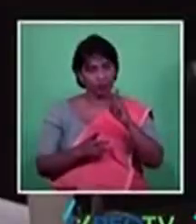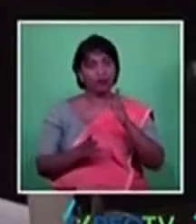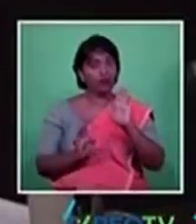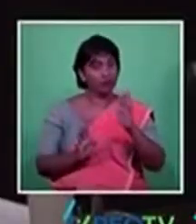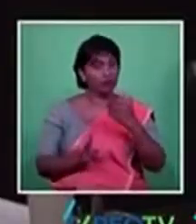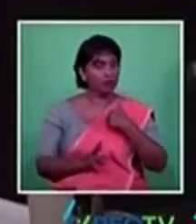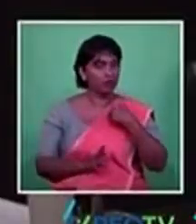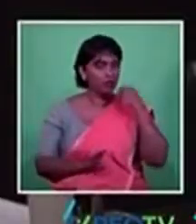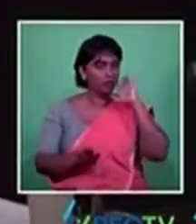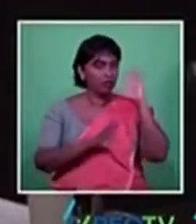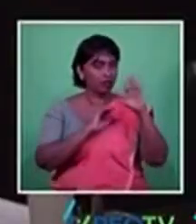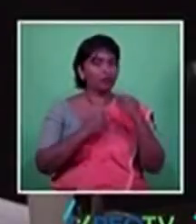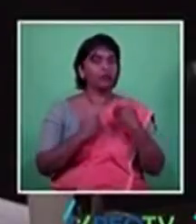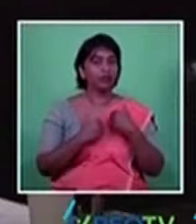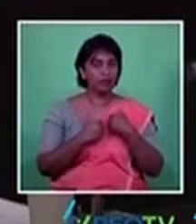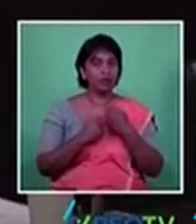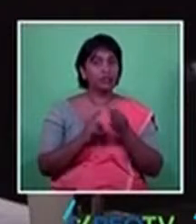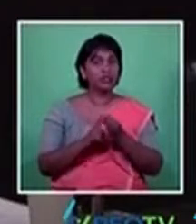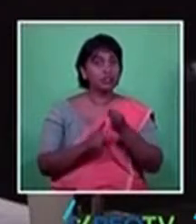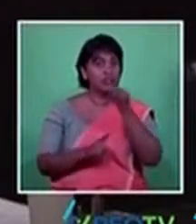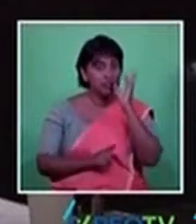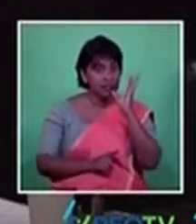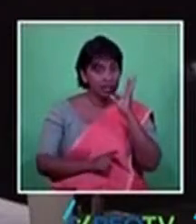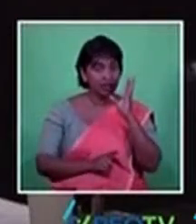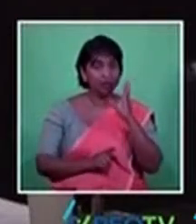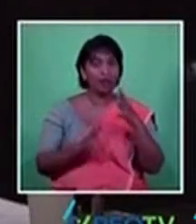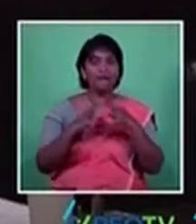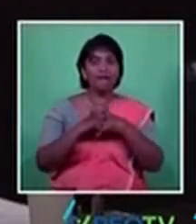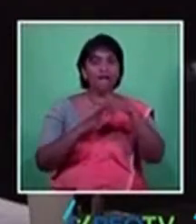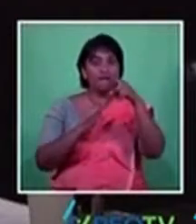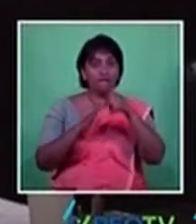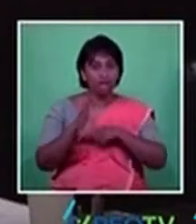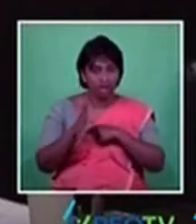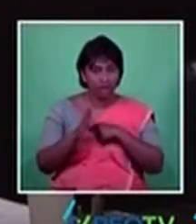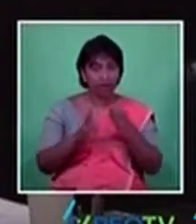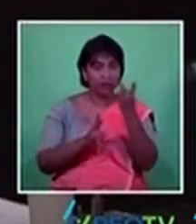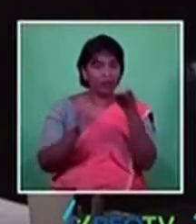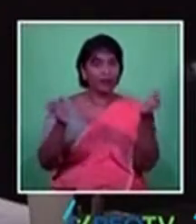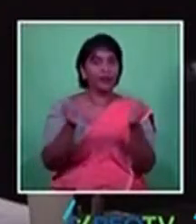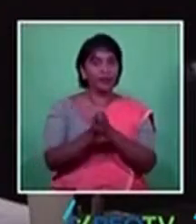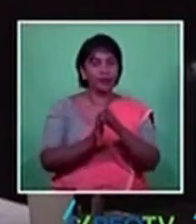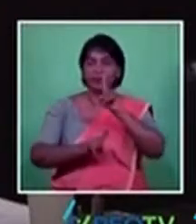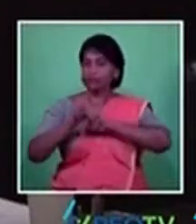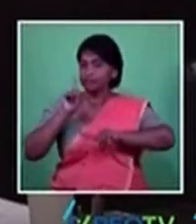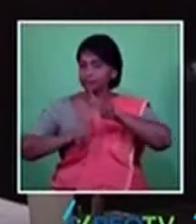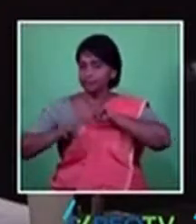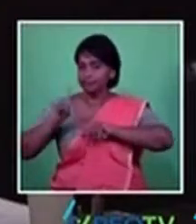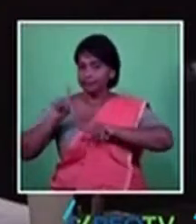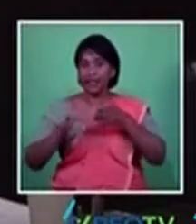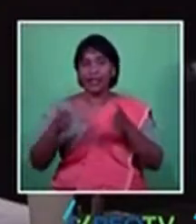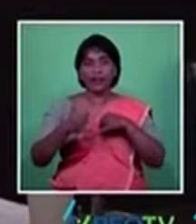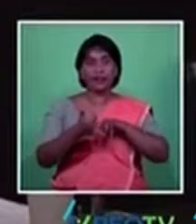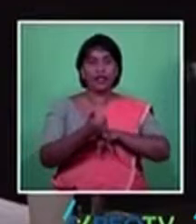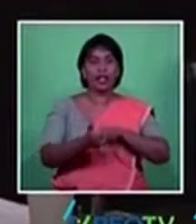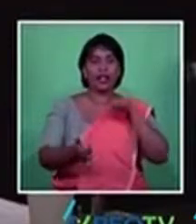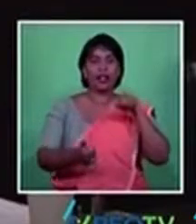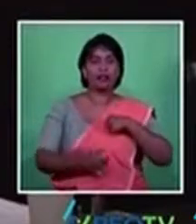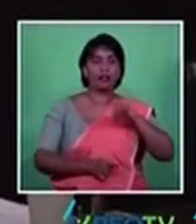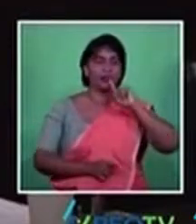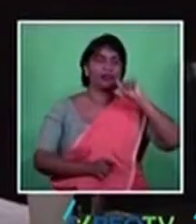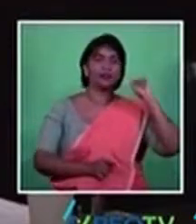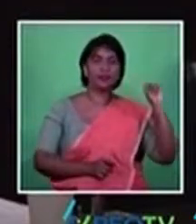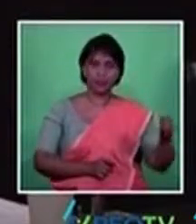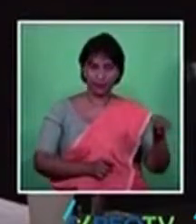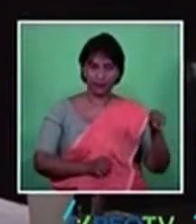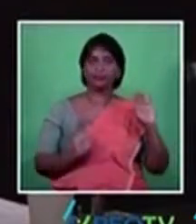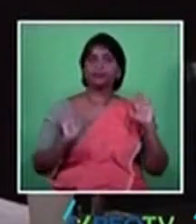තිබෙන තොරතුරු අනුව ජනාධිපතිවරයාත් වජිරා බේවර්ධනත් එකට එකතු වී කතා කොට කැබිනට් ලේකම්වරයාට මේ නියෝගය ලබන්න කියලා